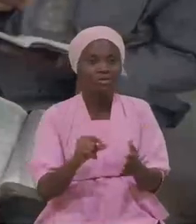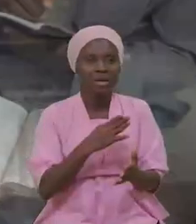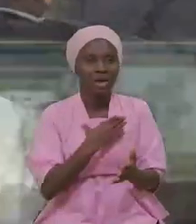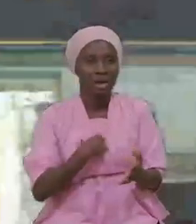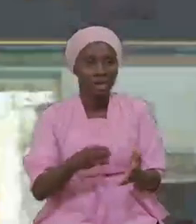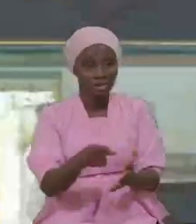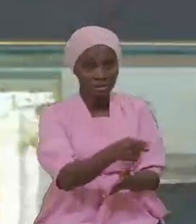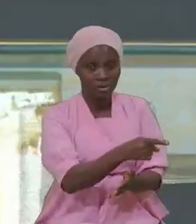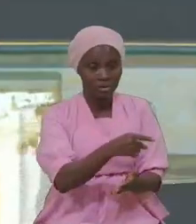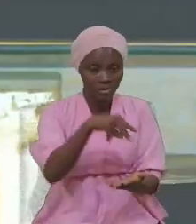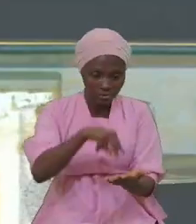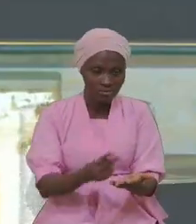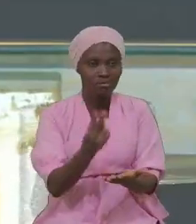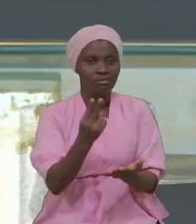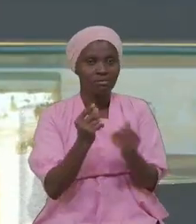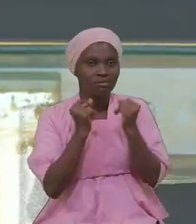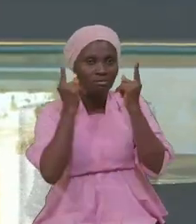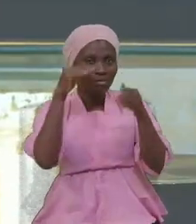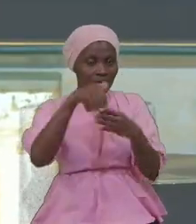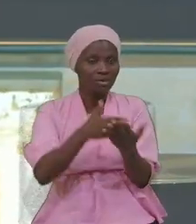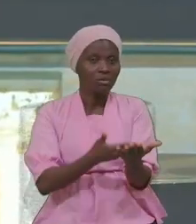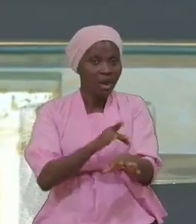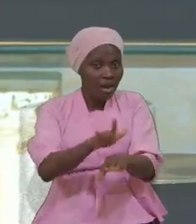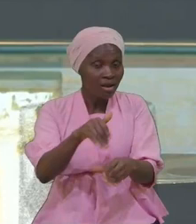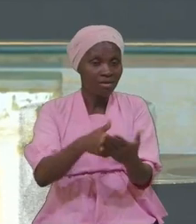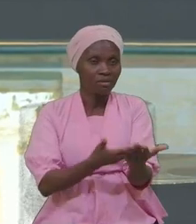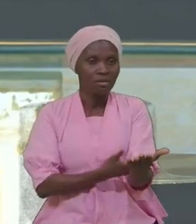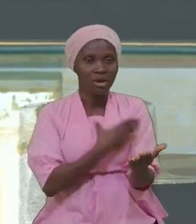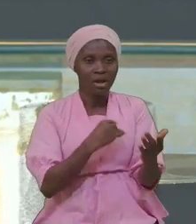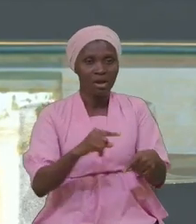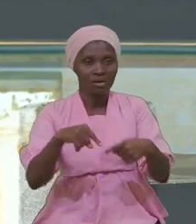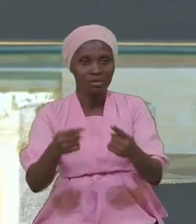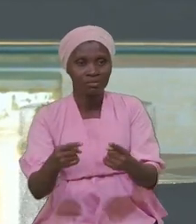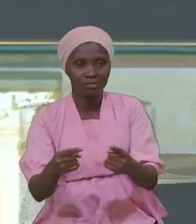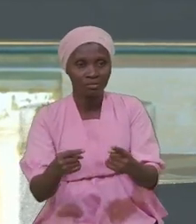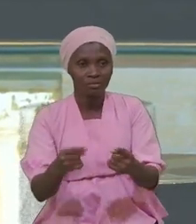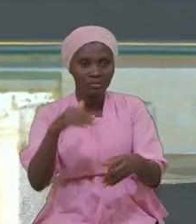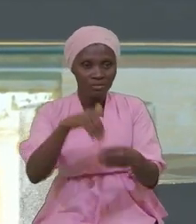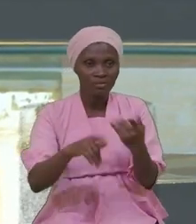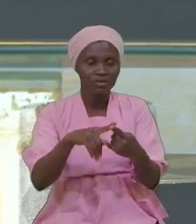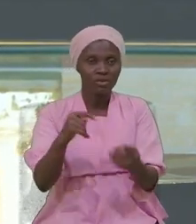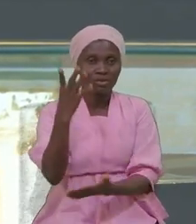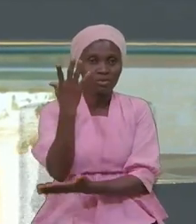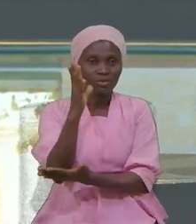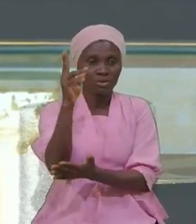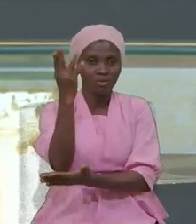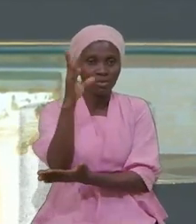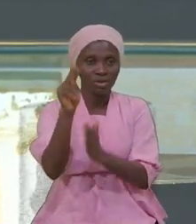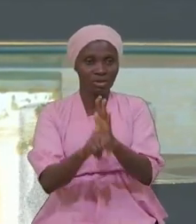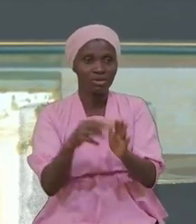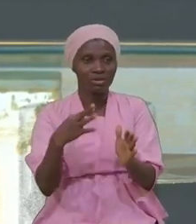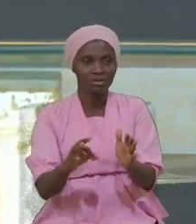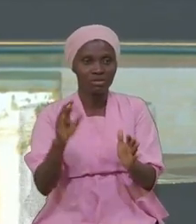Le lendemain, ils se mirent en marche de grand matin pour le désert de Tekoa. À